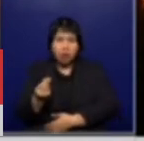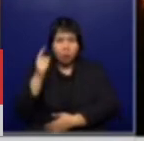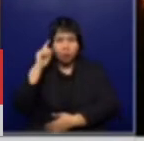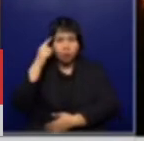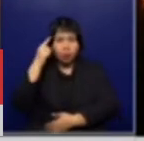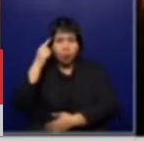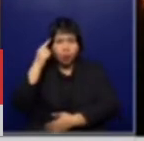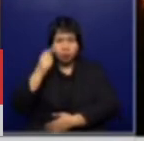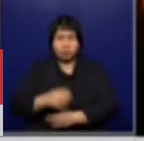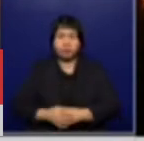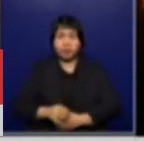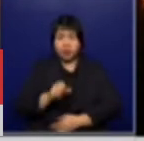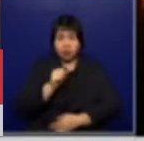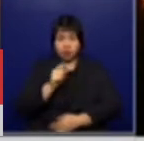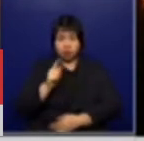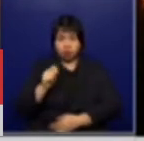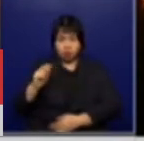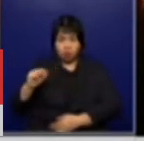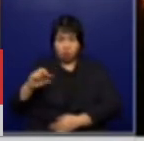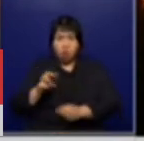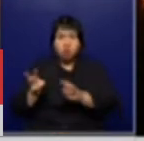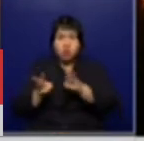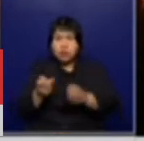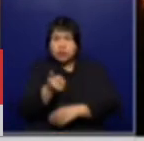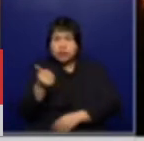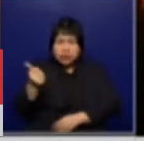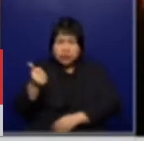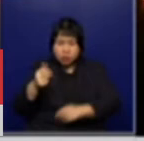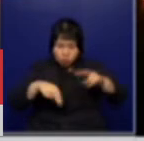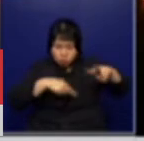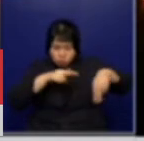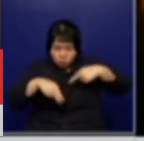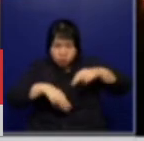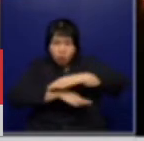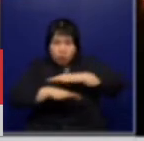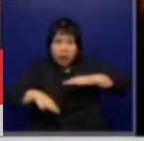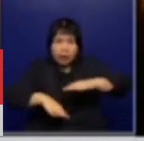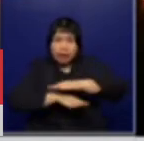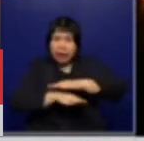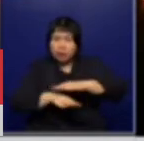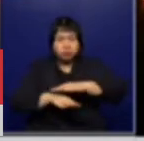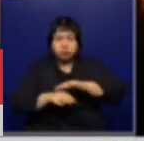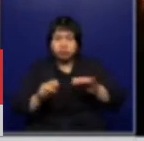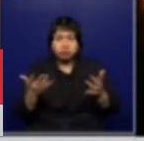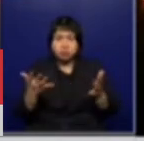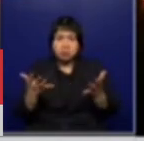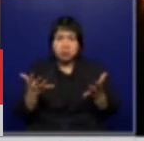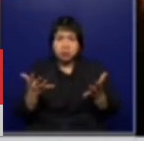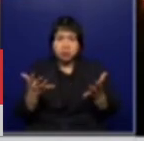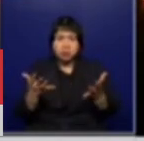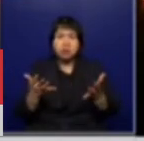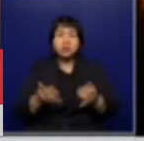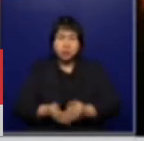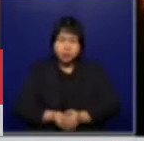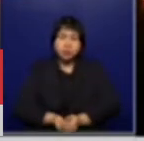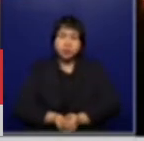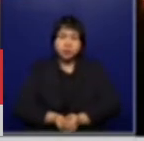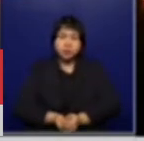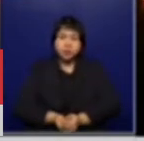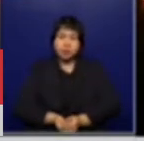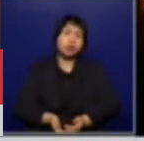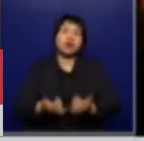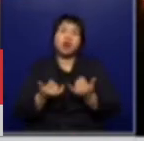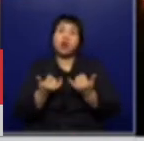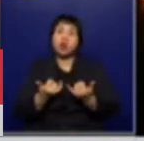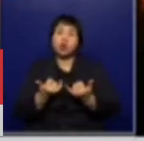ตง.ไม่สามารถใช้วิธีตรวจสอบอื่นให้ได้มาซึ่งหลักฐานที่เหมาะสมอย่างเพียงพอได้นอกจากนี้ค่ะใน